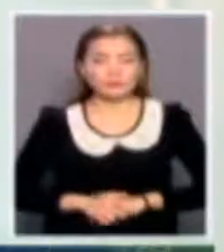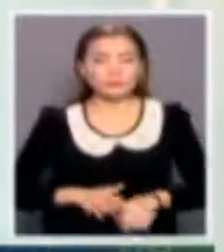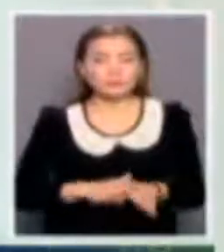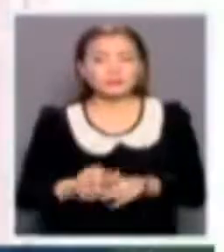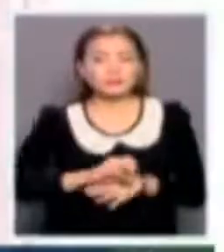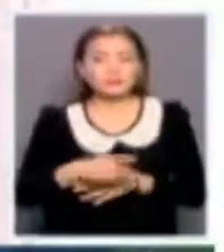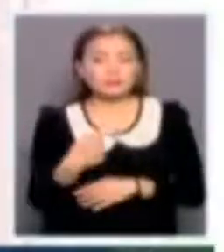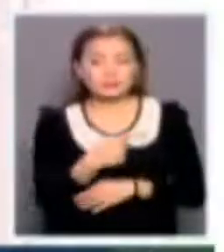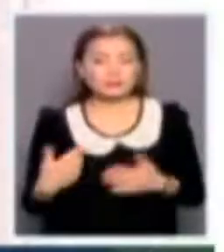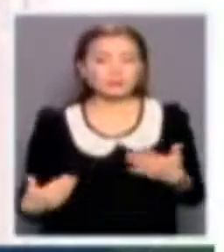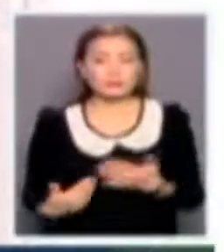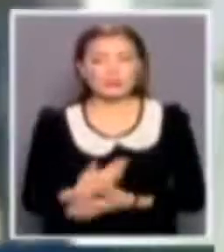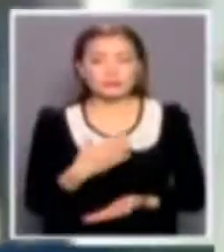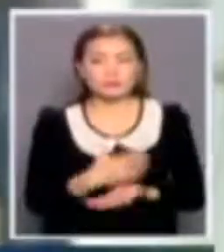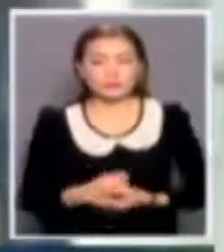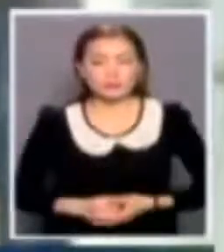полностью одноэтажное, новое.